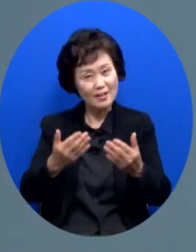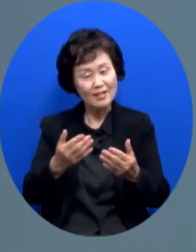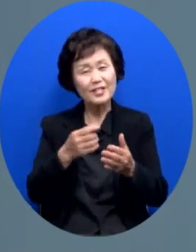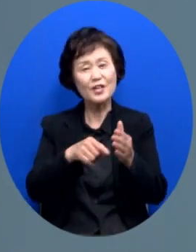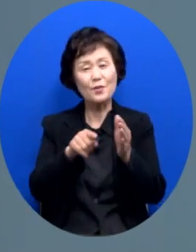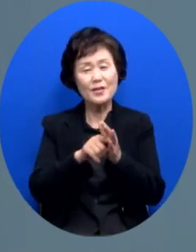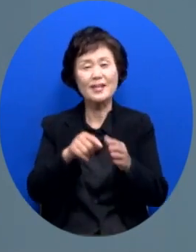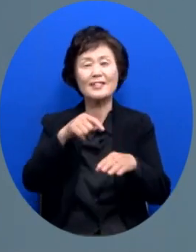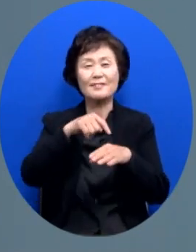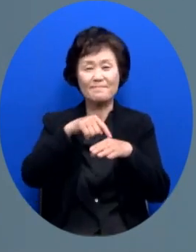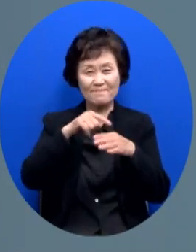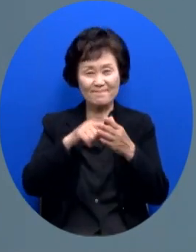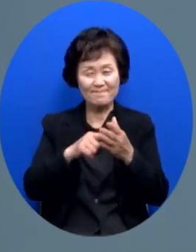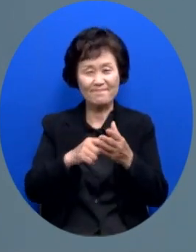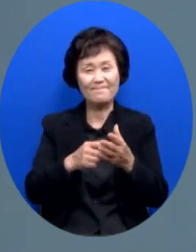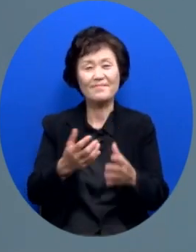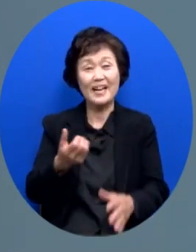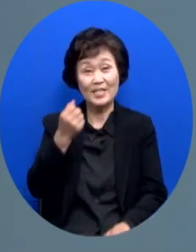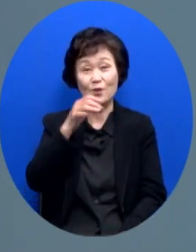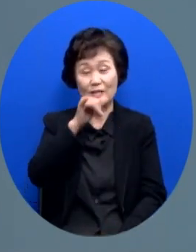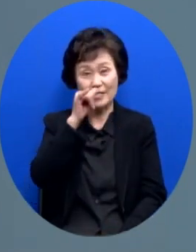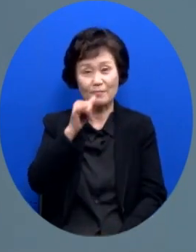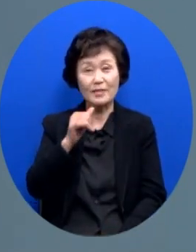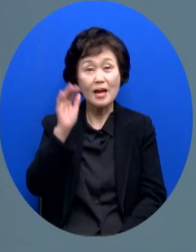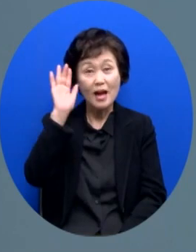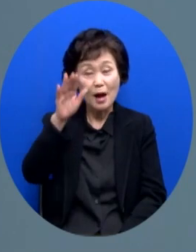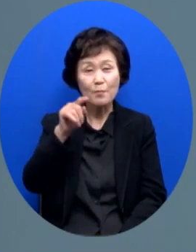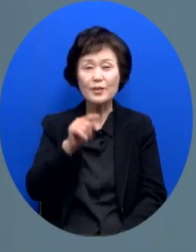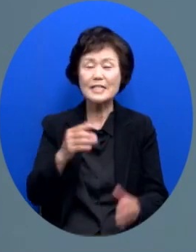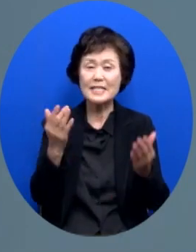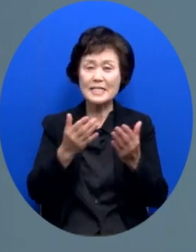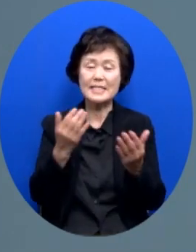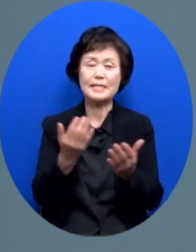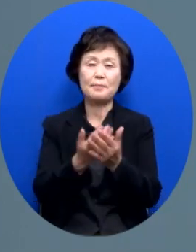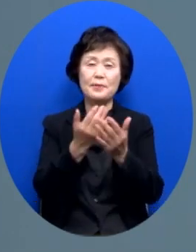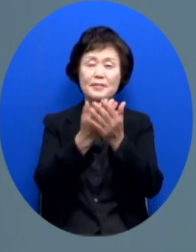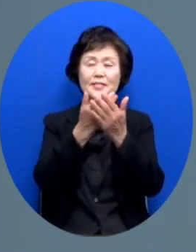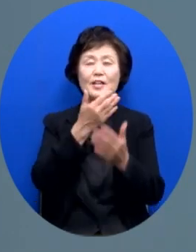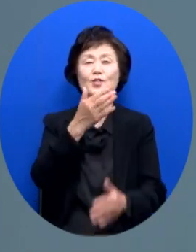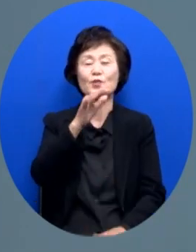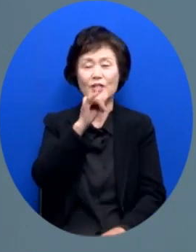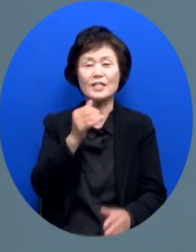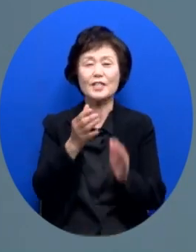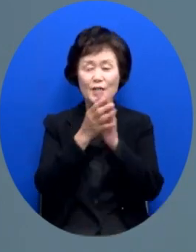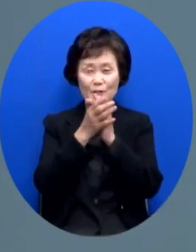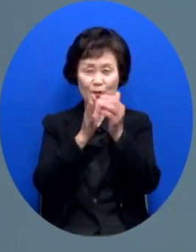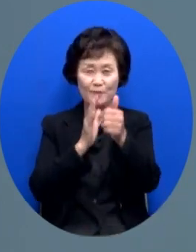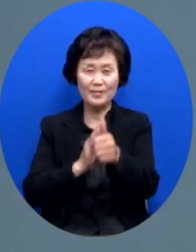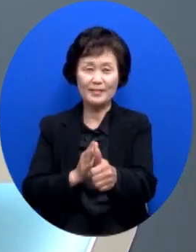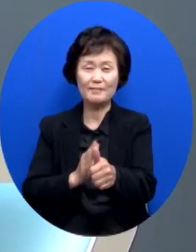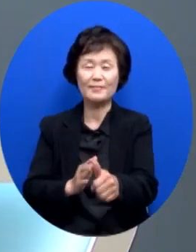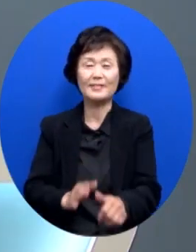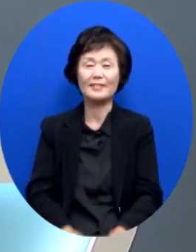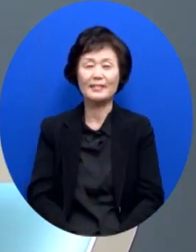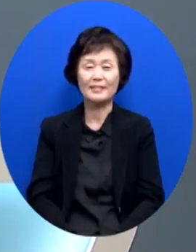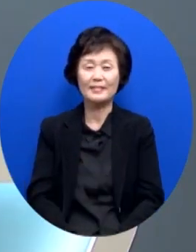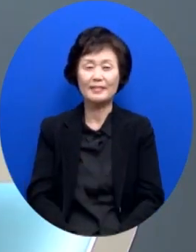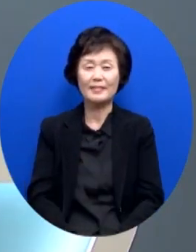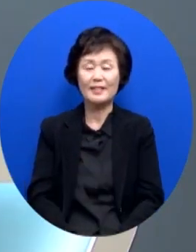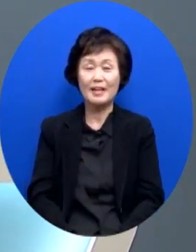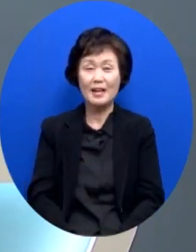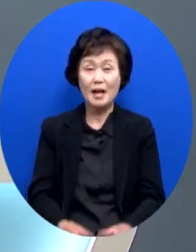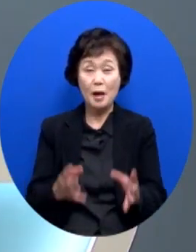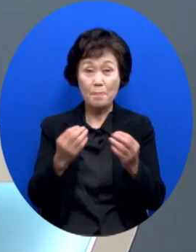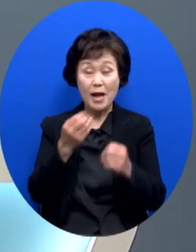갖고 있습니다. 그래서 앞으로 이런 영역을 위해서 발전할 수 있도록 기도해 주시면 고맙겠습니다. 네, 알겠습니다. 네. 앞으로도 많은